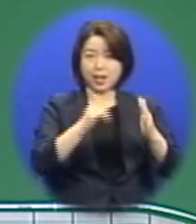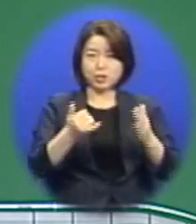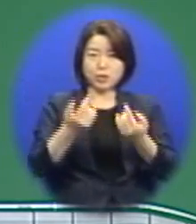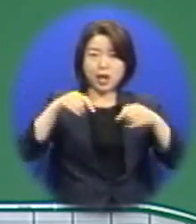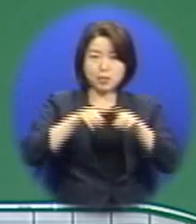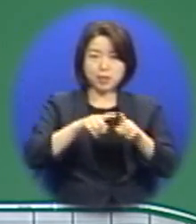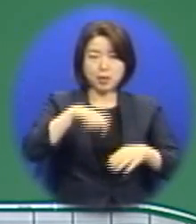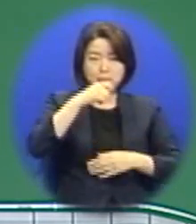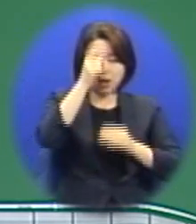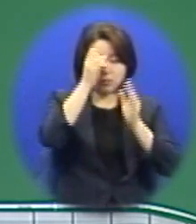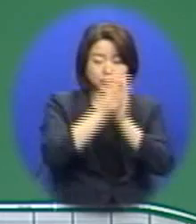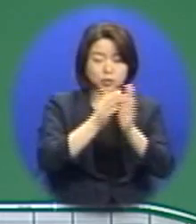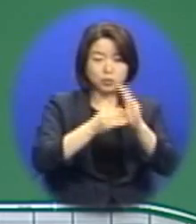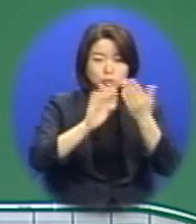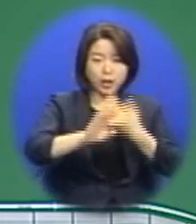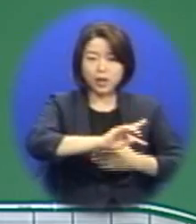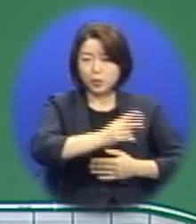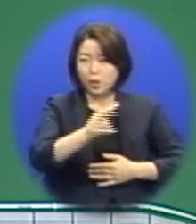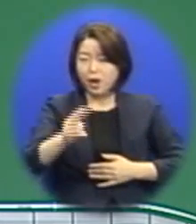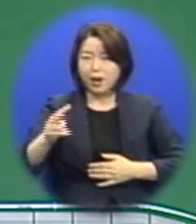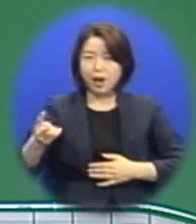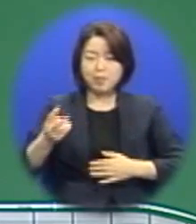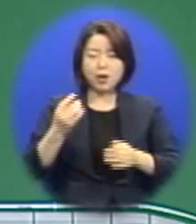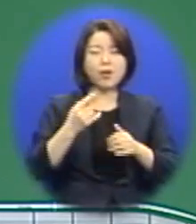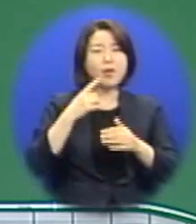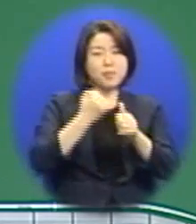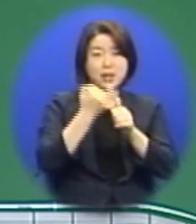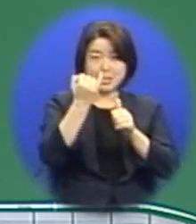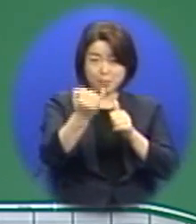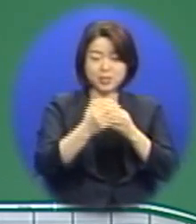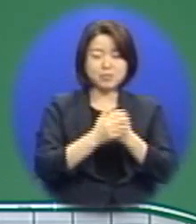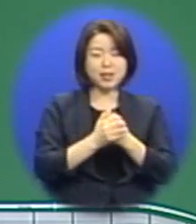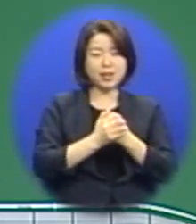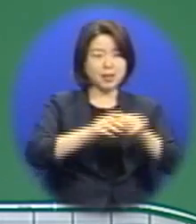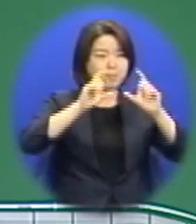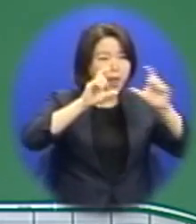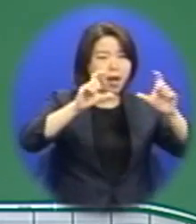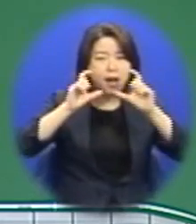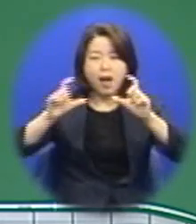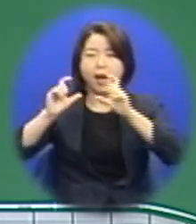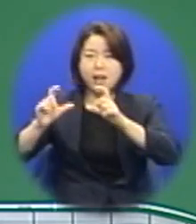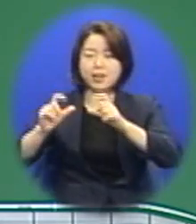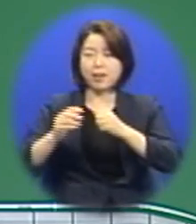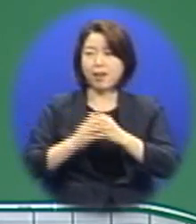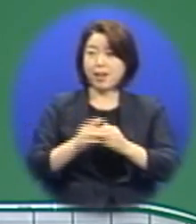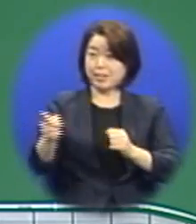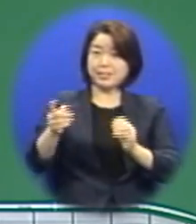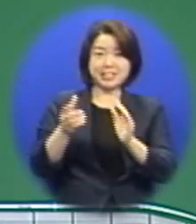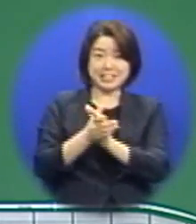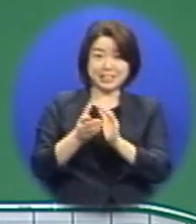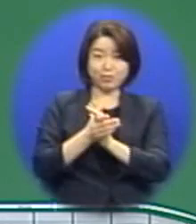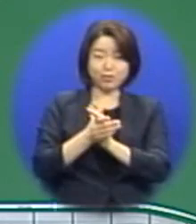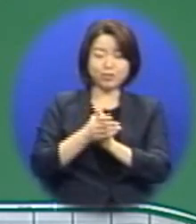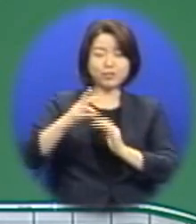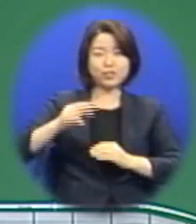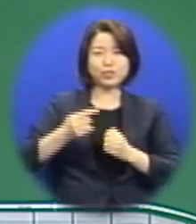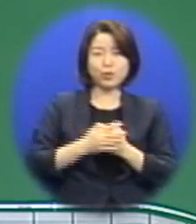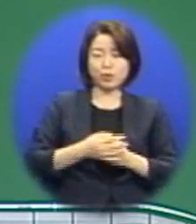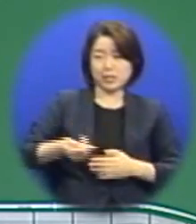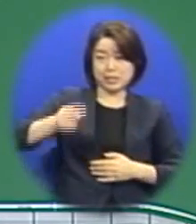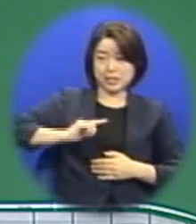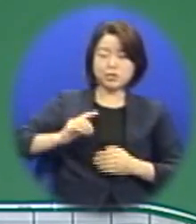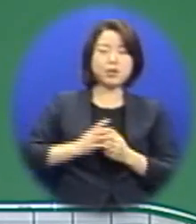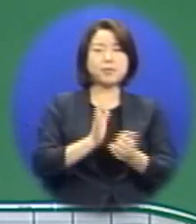하고 돌아가면서 그렇게 사모님에게 선포를 하니 이 아이도 자기 차례가 오니까